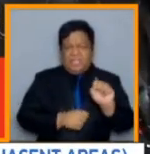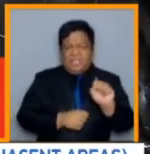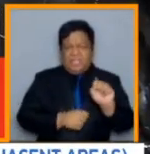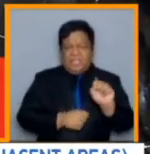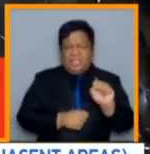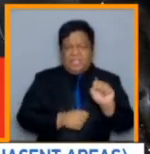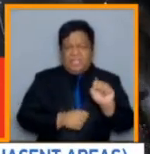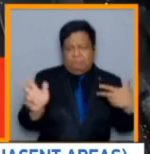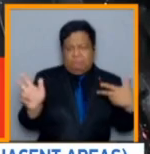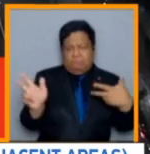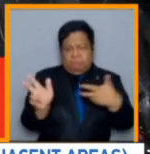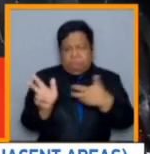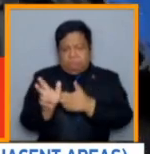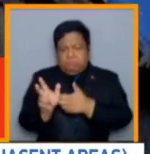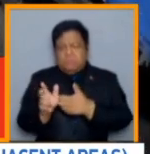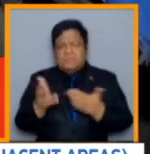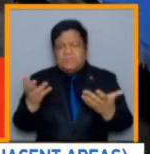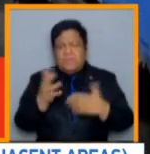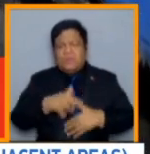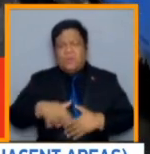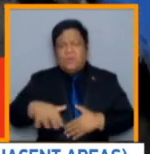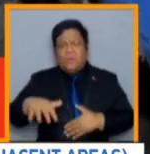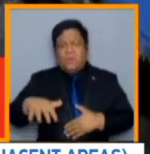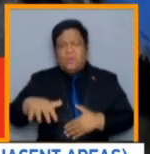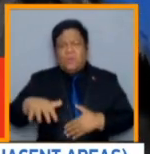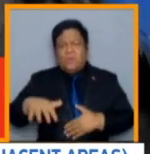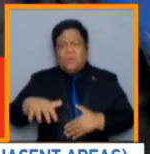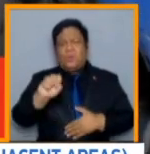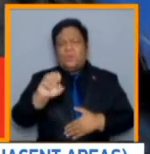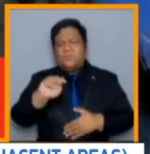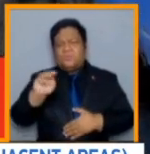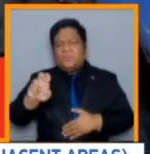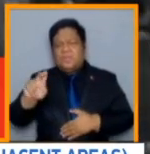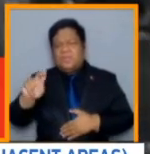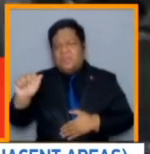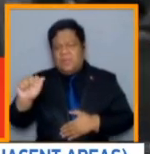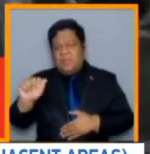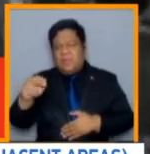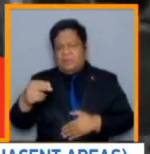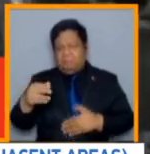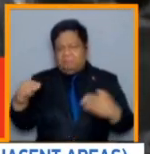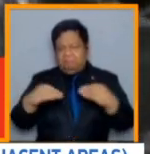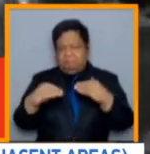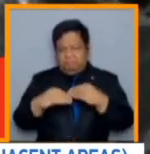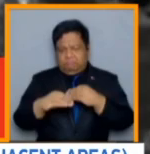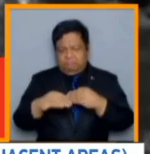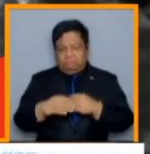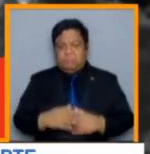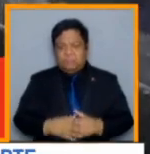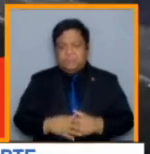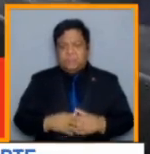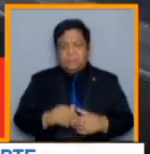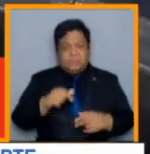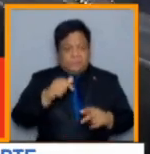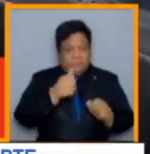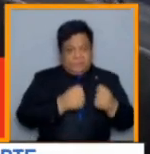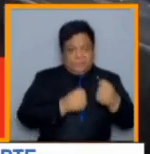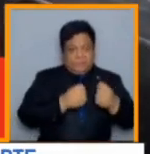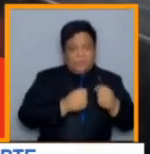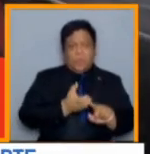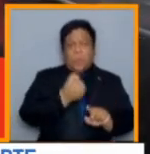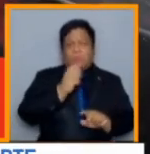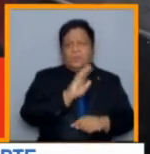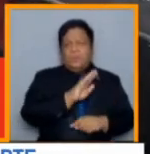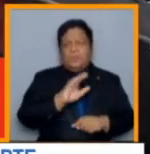bago makarating sa Arnaiz Avenue sa Makati City. Sasakyan yan na minamaneho ng aktor na si Diether Ocampo. Pahirapan